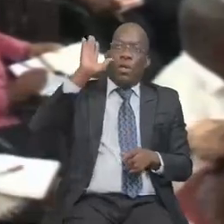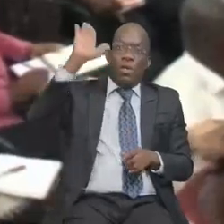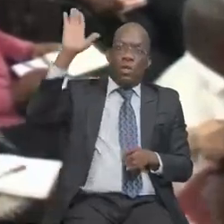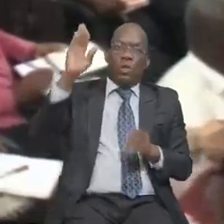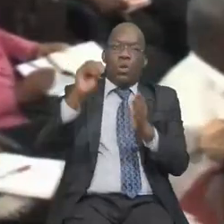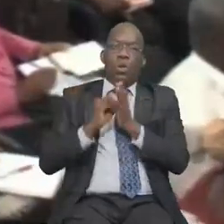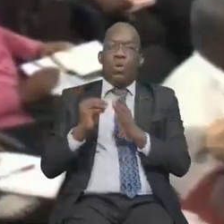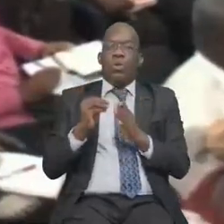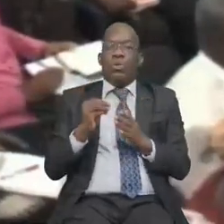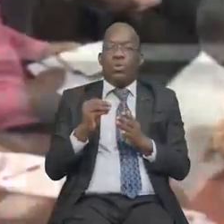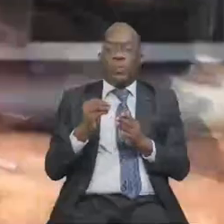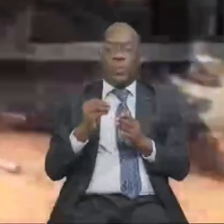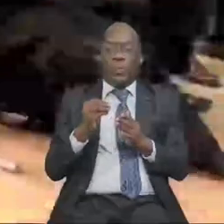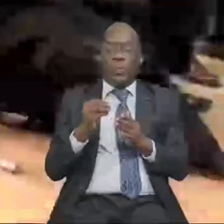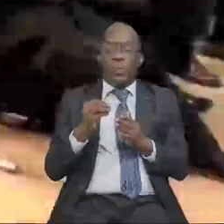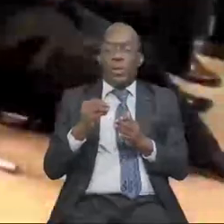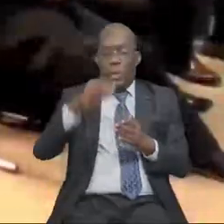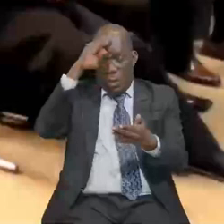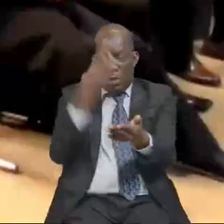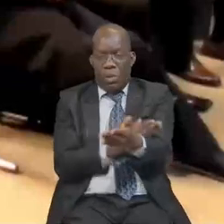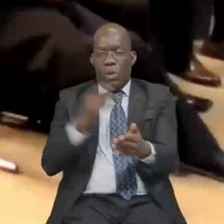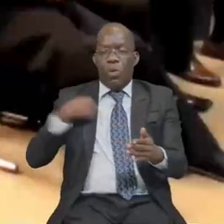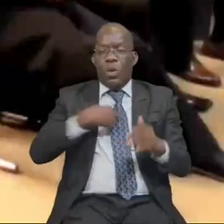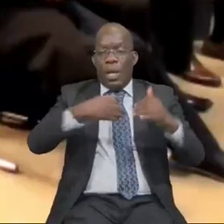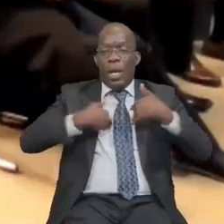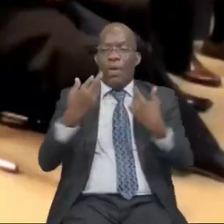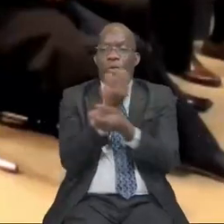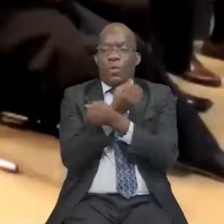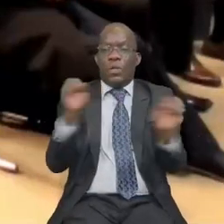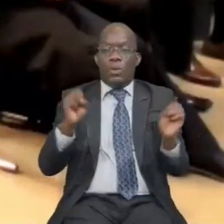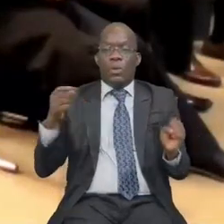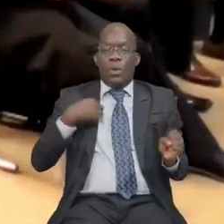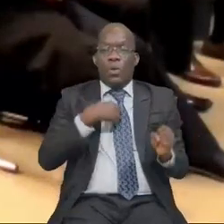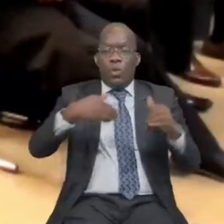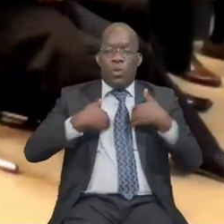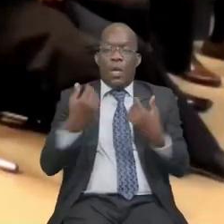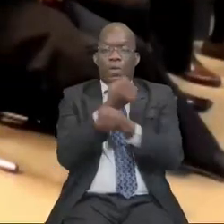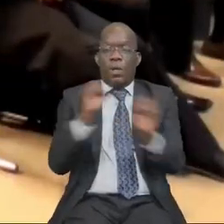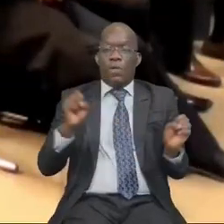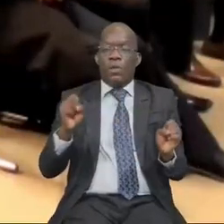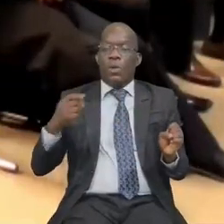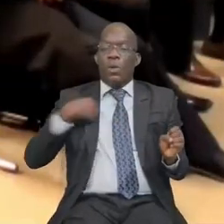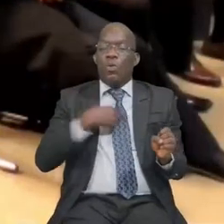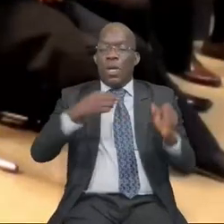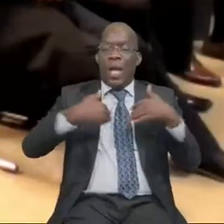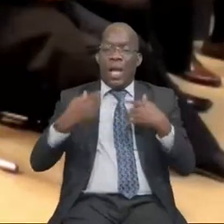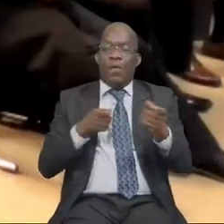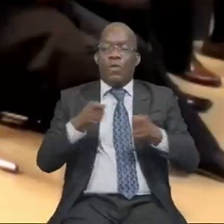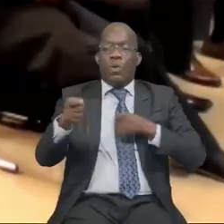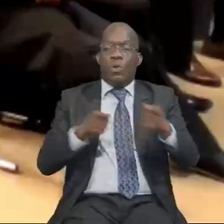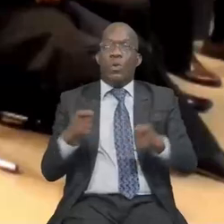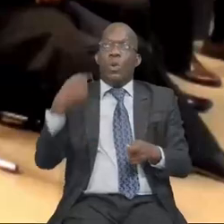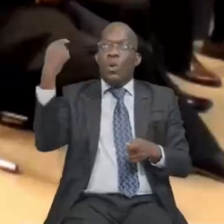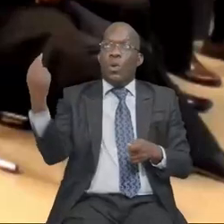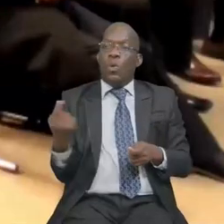Nous avons la rédemption. Nous avons le salut. Nous avons la délivrance. Nous avons la domination. Seulement